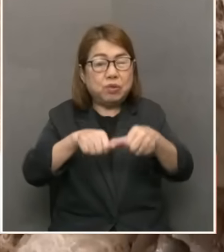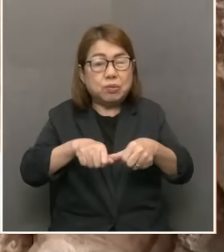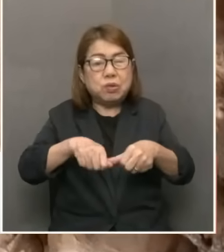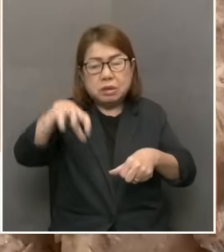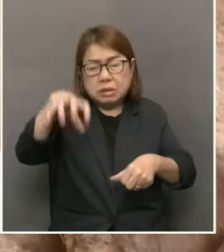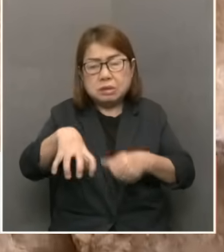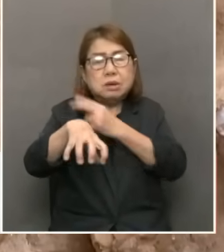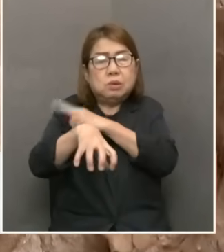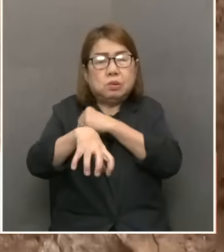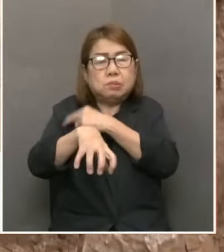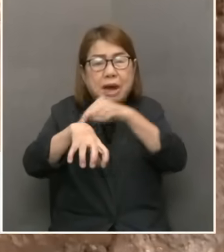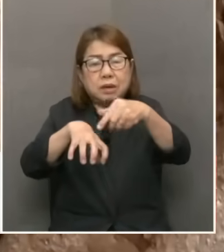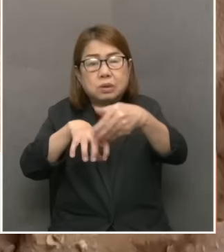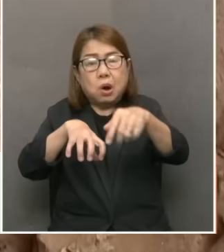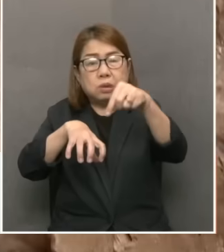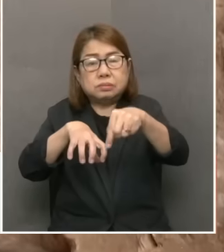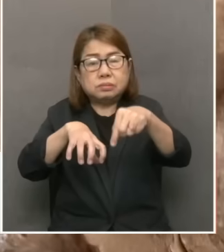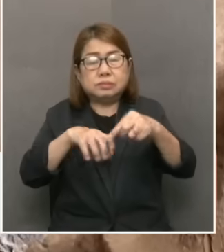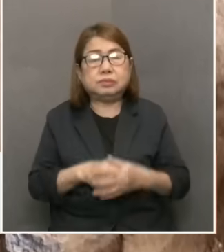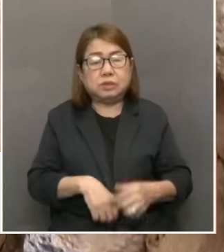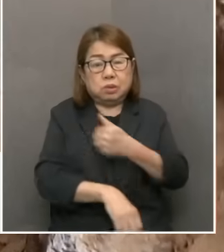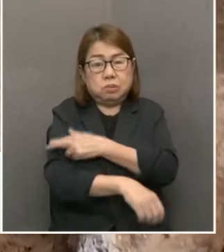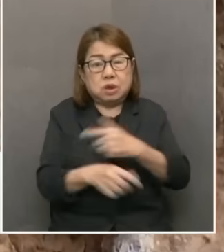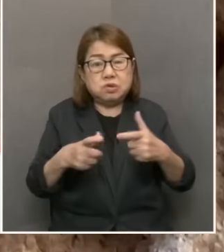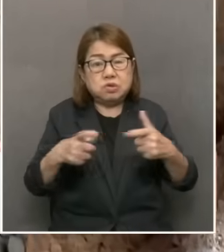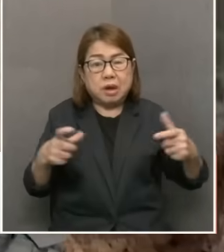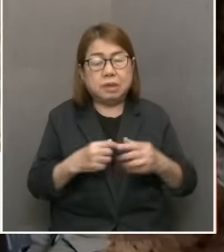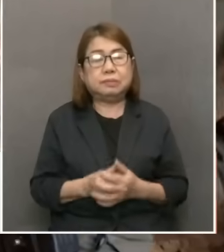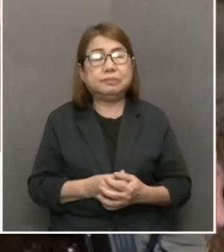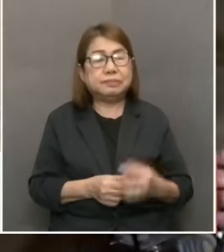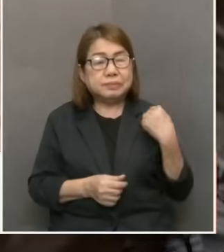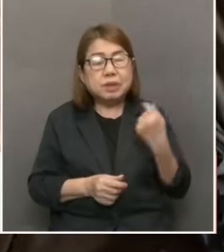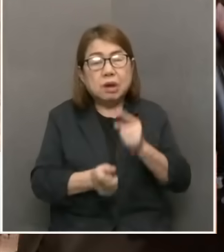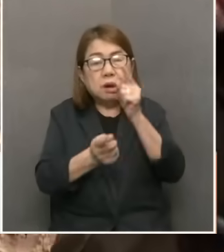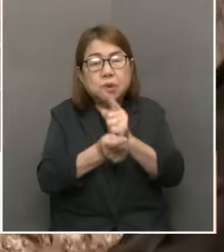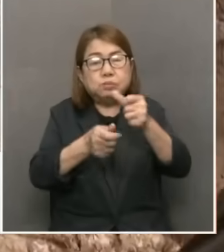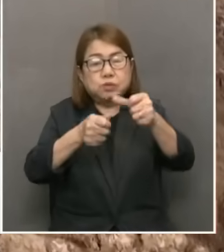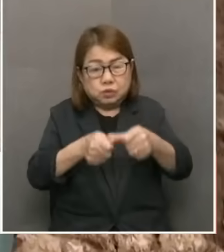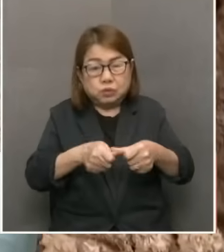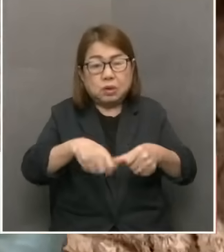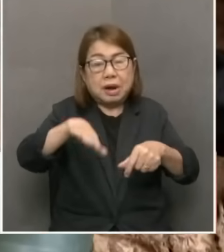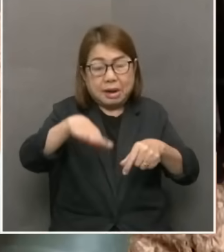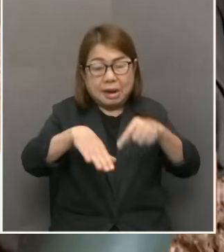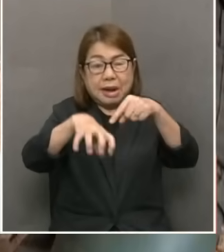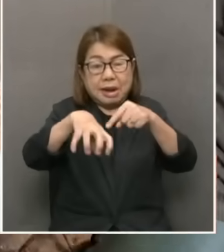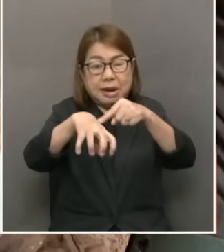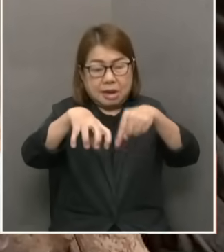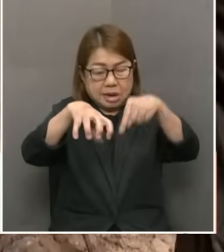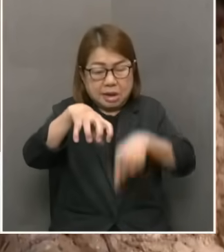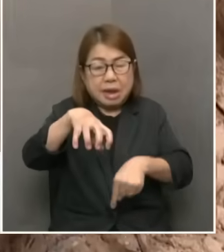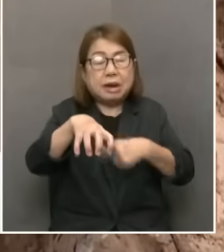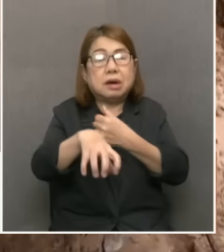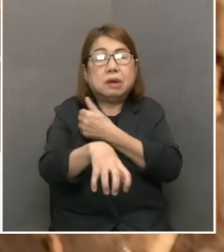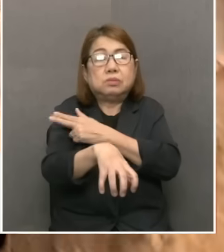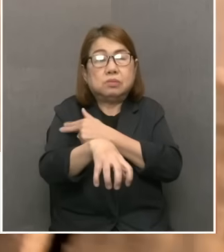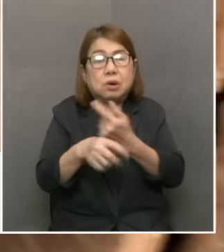ชีฟาโรงพยาบาลใหญ่สุดของกาซาโดยบอกว่าถูกพบอยู่ในโรงพยาบาลแห่งนี้และในรถยนต์ที่จอดอยู่บริเวณโร